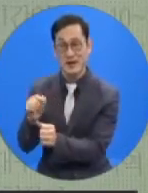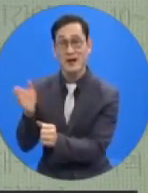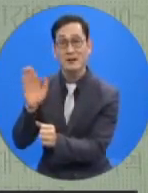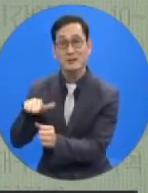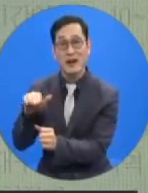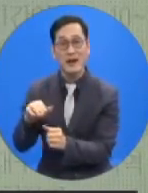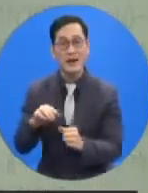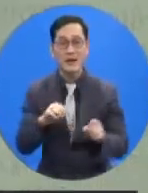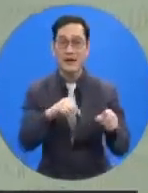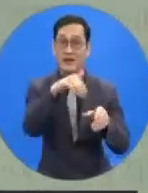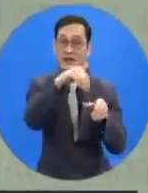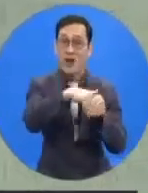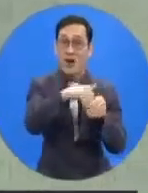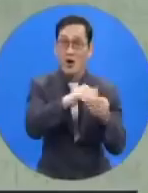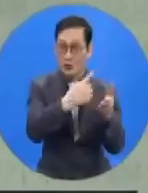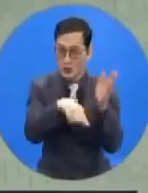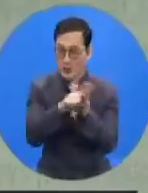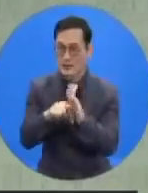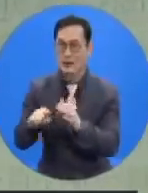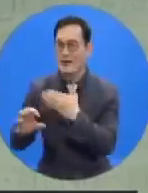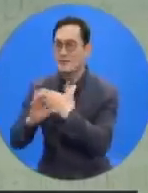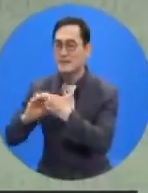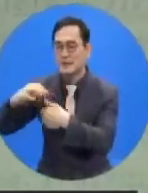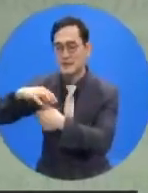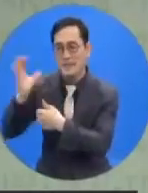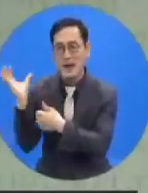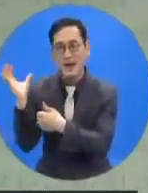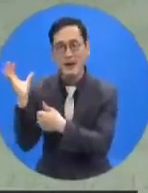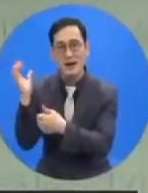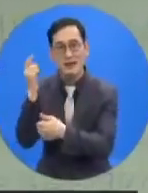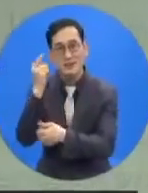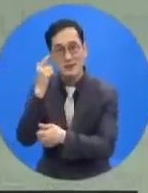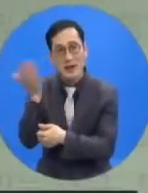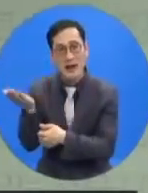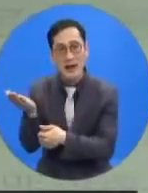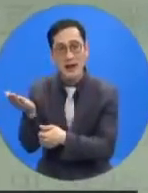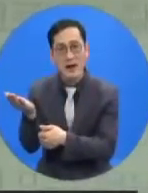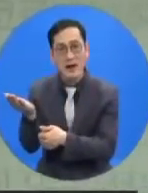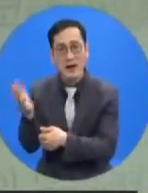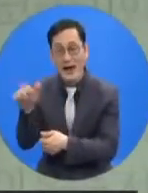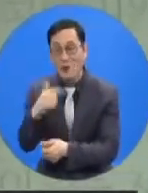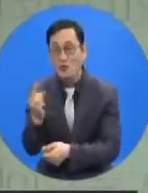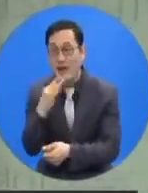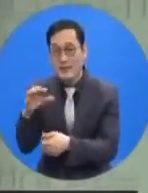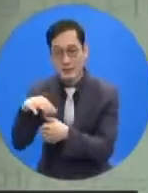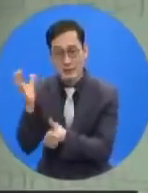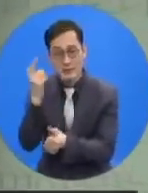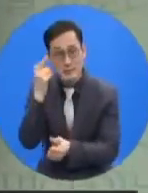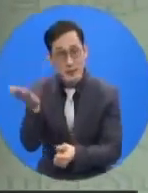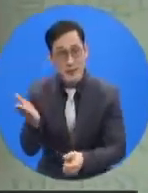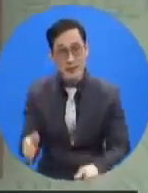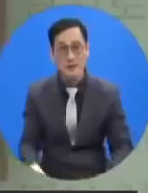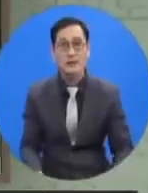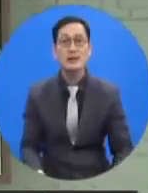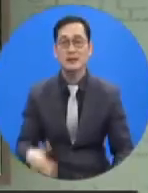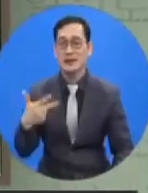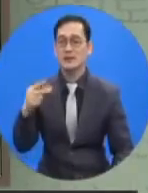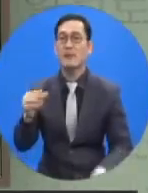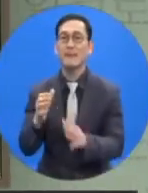정부가 참정권을 위해서 조속히 일시 해제할지 말지를 결론 내리겠다라고 밝힌 겁니다. 7만여 명을